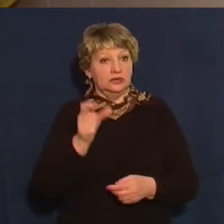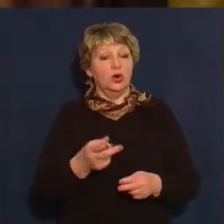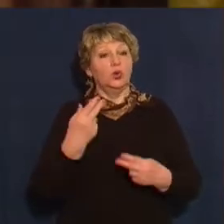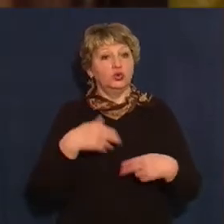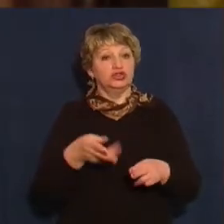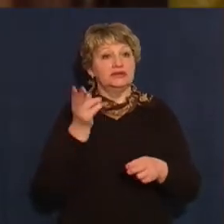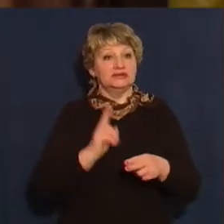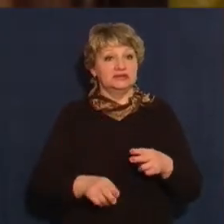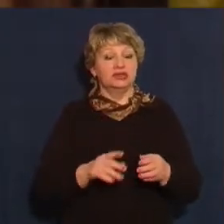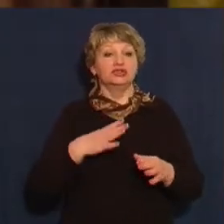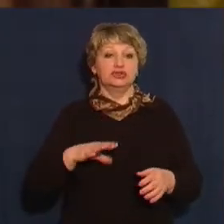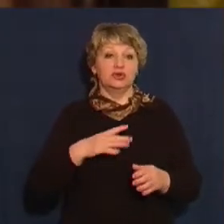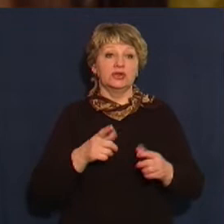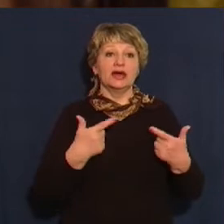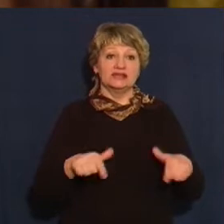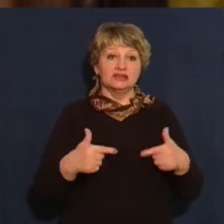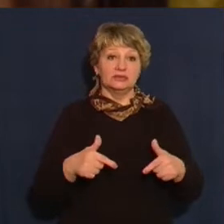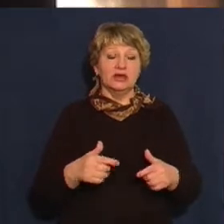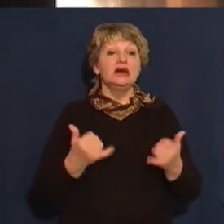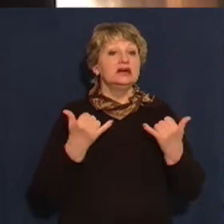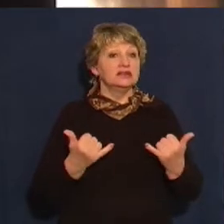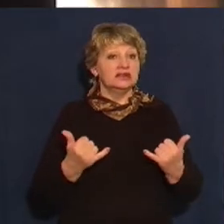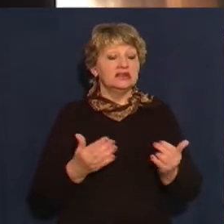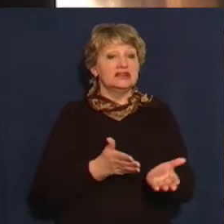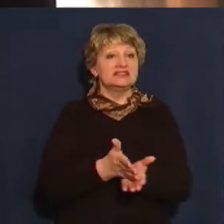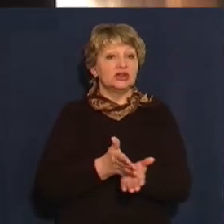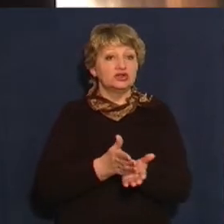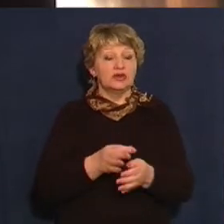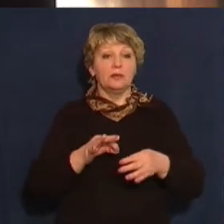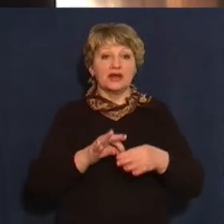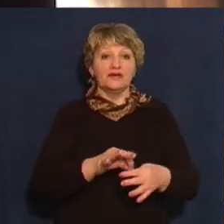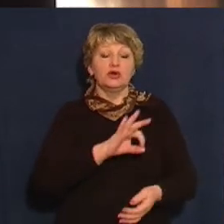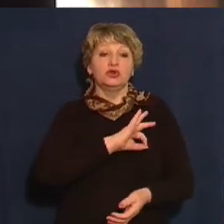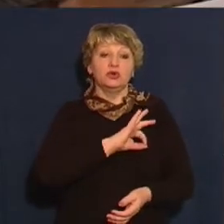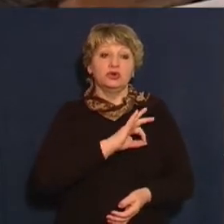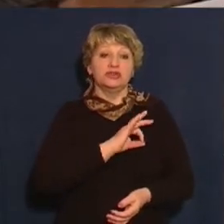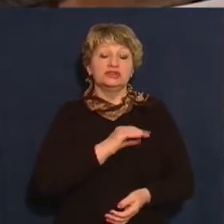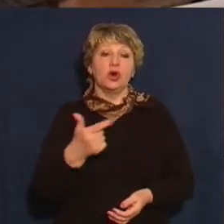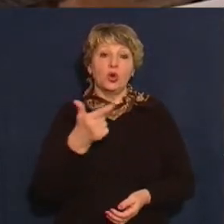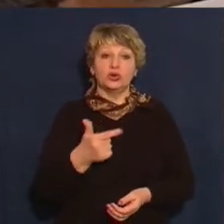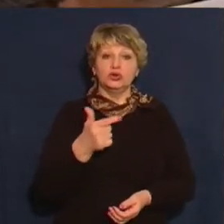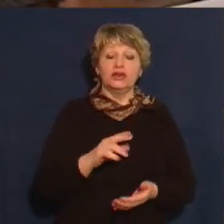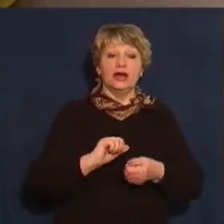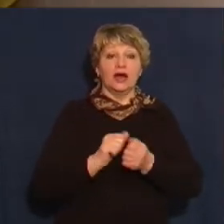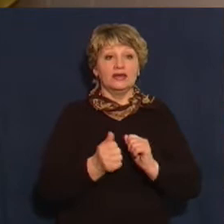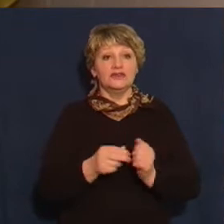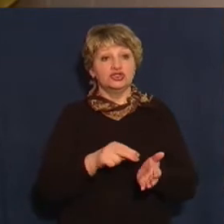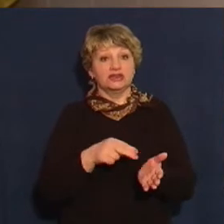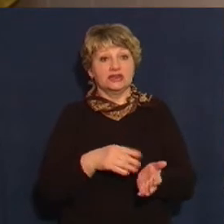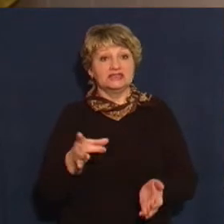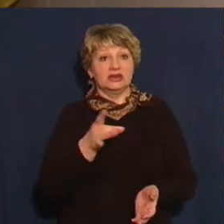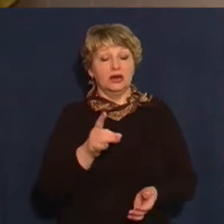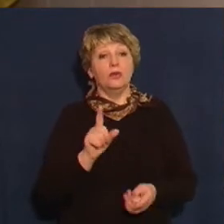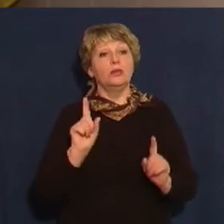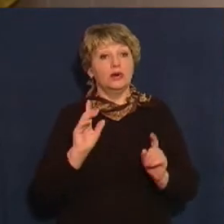на іспит. Нині, за словами Олександра Свіренюка, стажування проходять юристи з Городищенського, Канівського і Черкаського районів. Вони